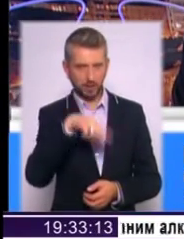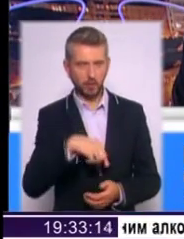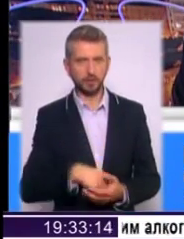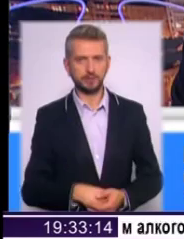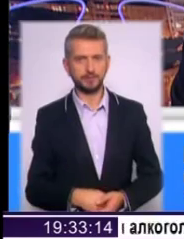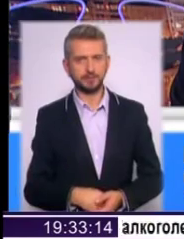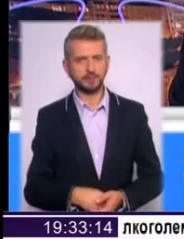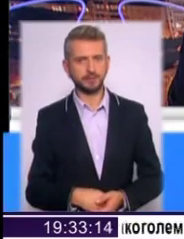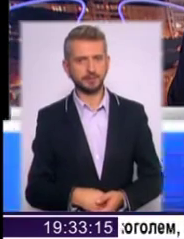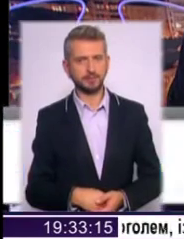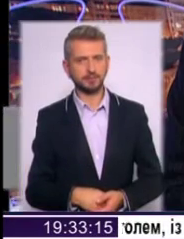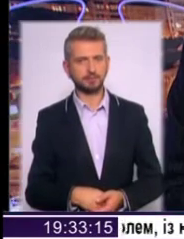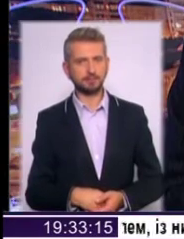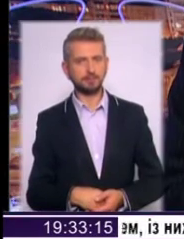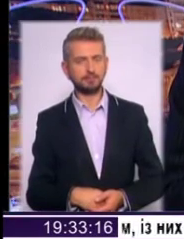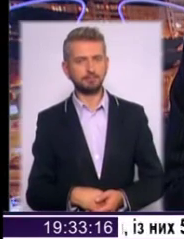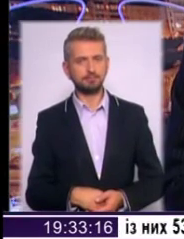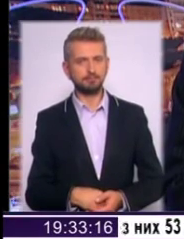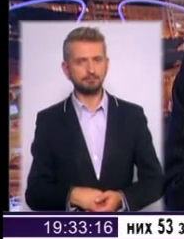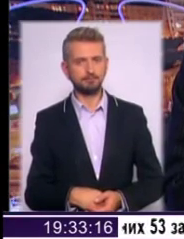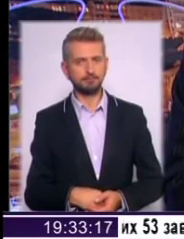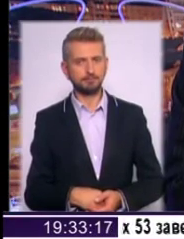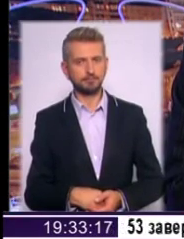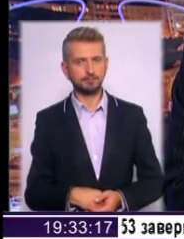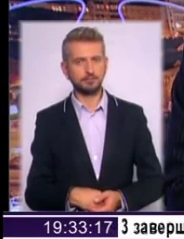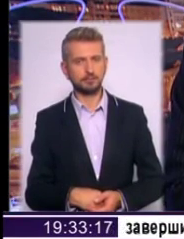знають. Починавши з